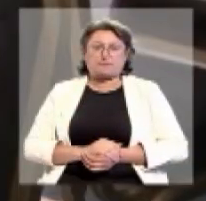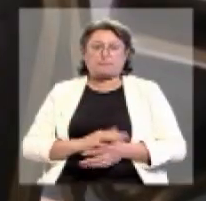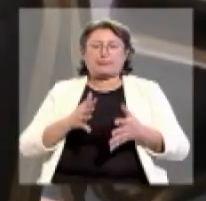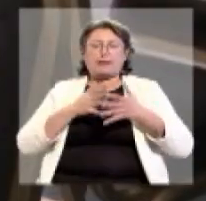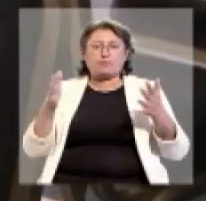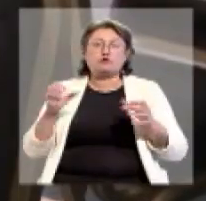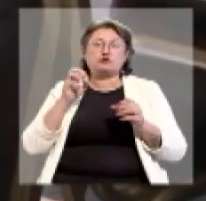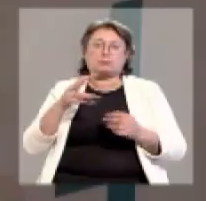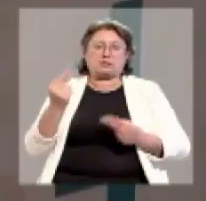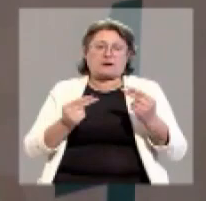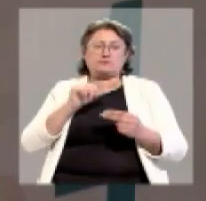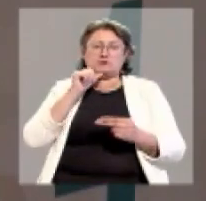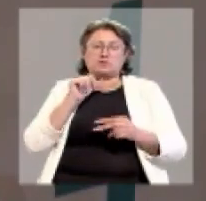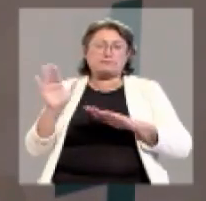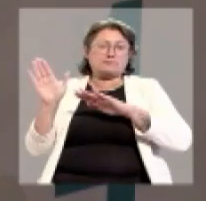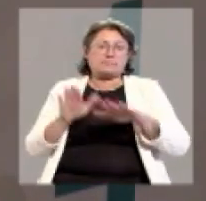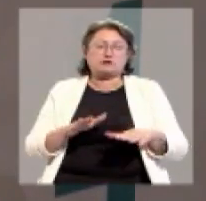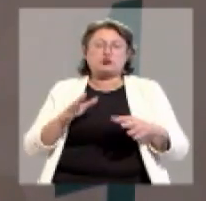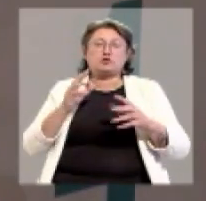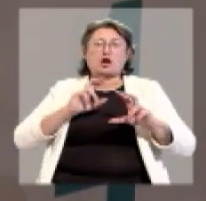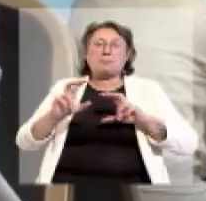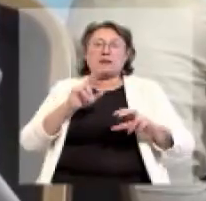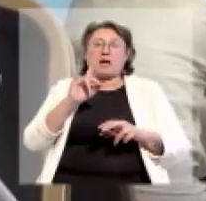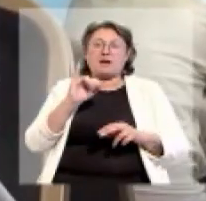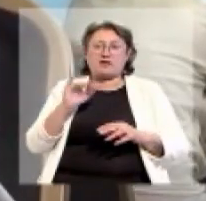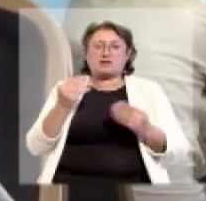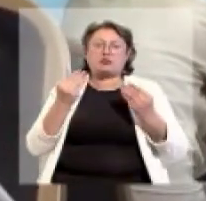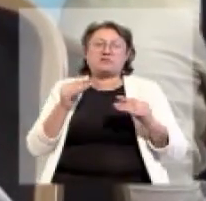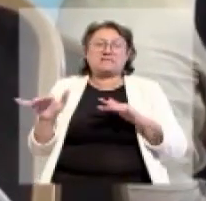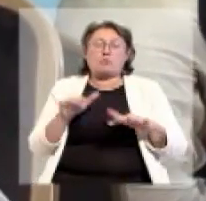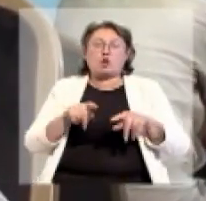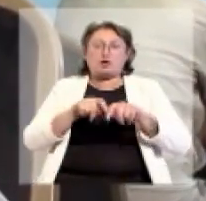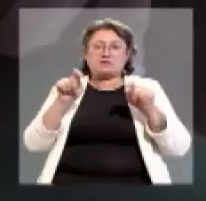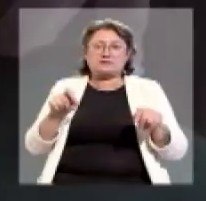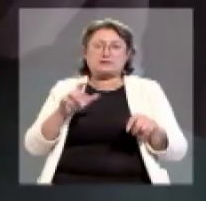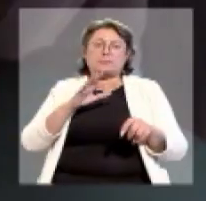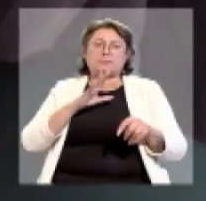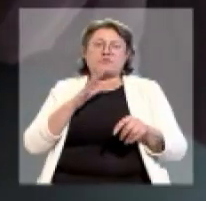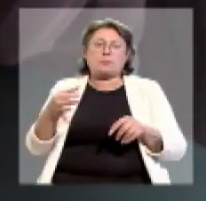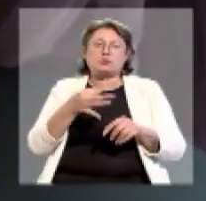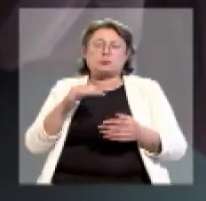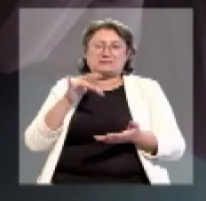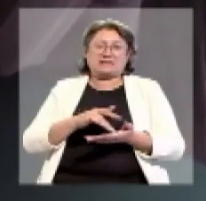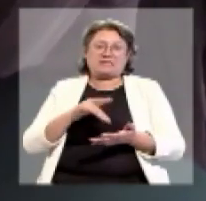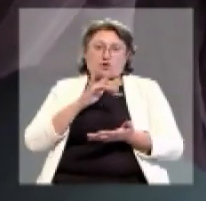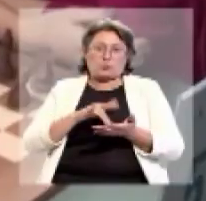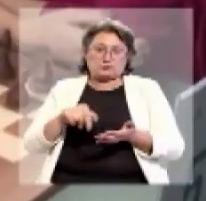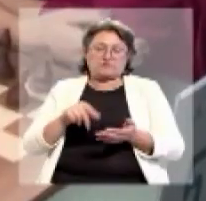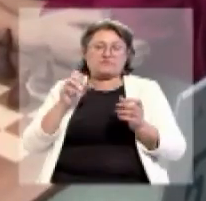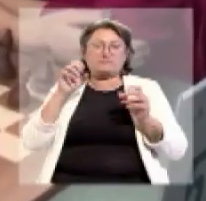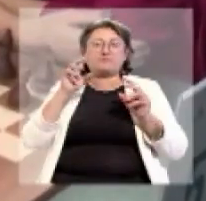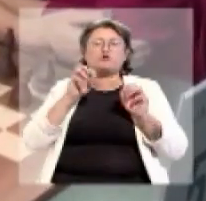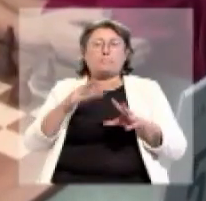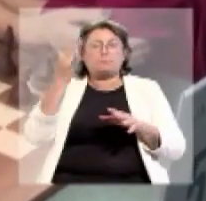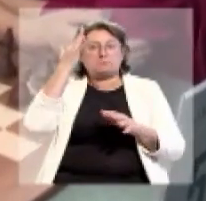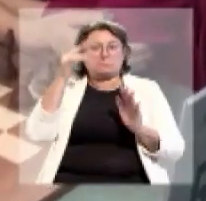Больше, чем игра. В Кустанай прибыл шахматный караван. Торжественная церемония открытия состоялась в областном центре. В чем суть